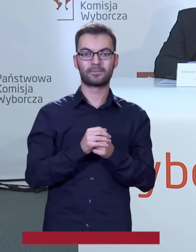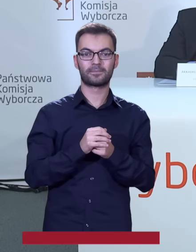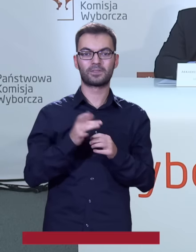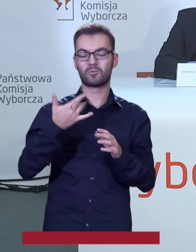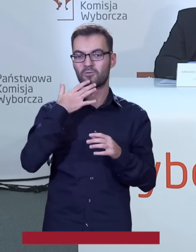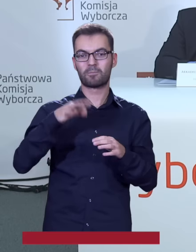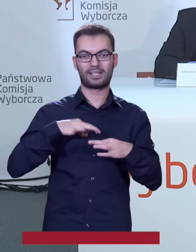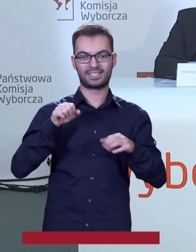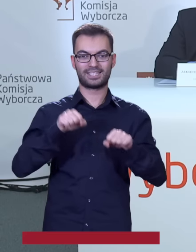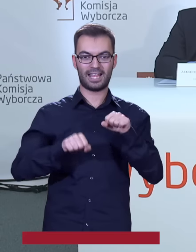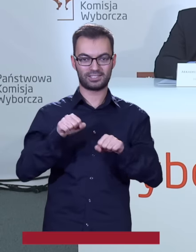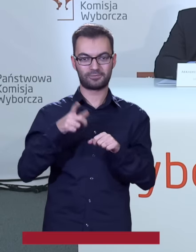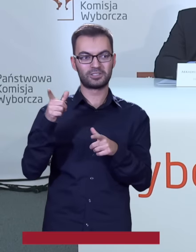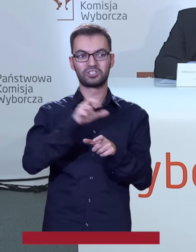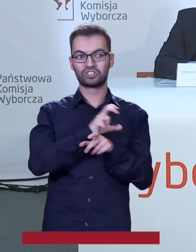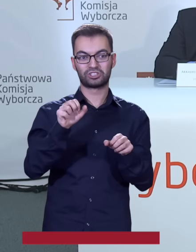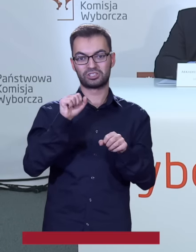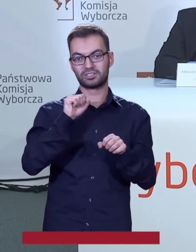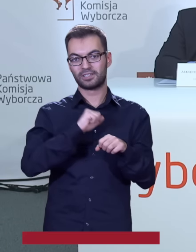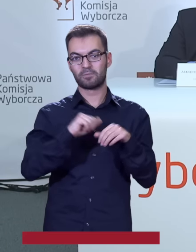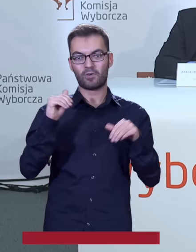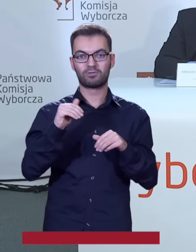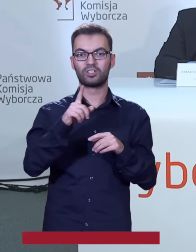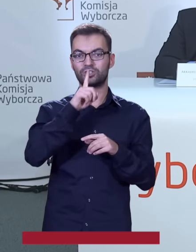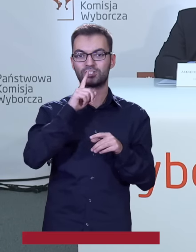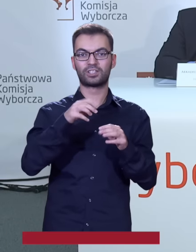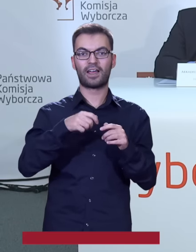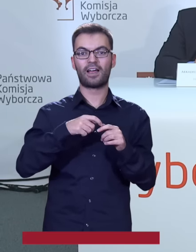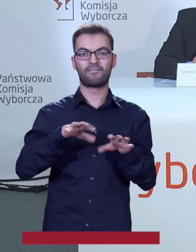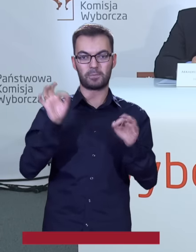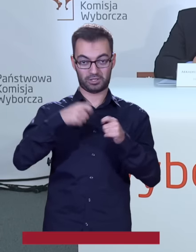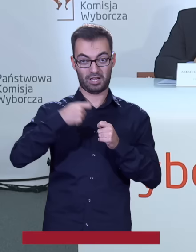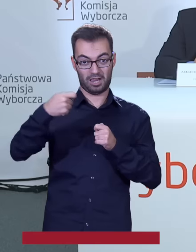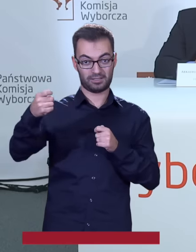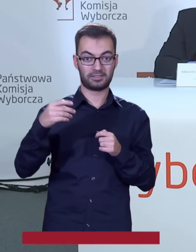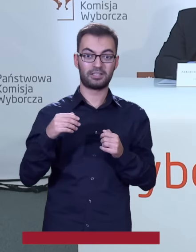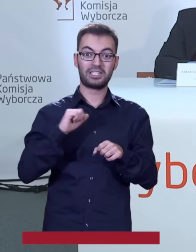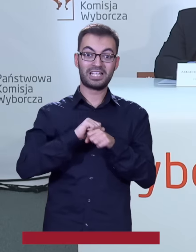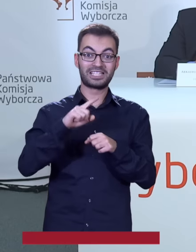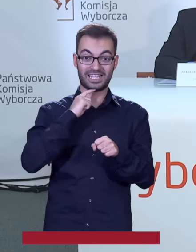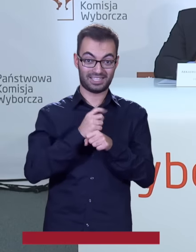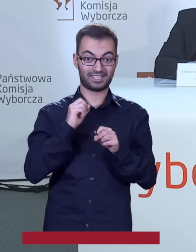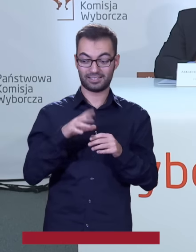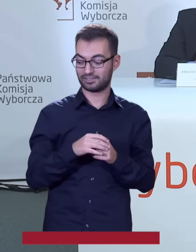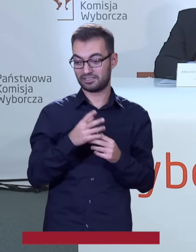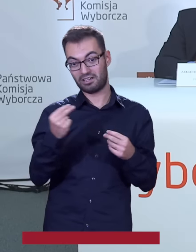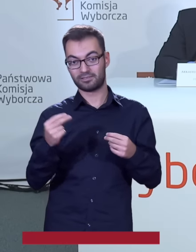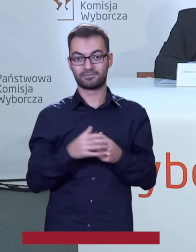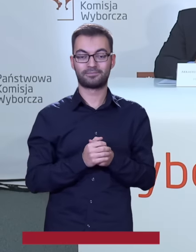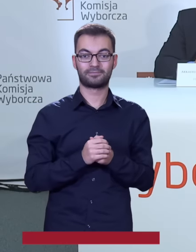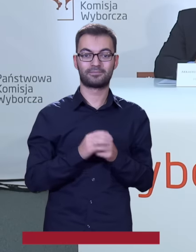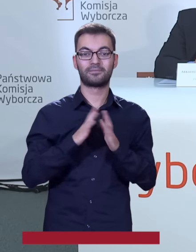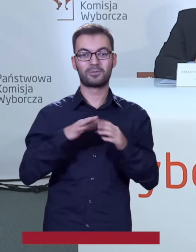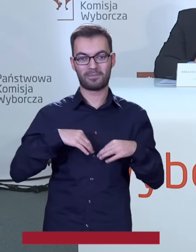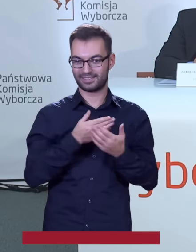sędzia, czy jest możliwość, że cisza wyborcza będzie przedłużona? Czy jest jakaś decyzja na tak, na nie? To znaczy, proszę państwa,